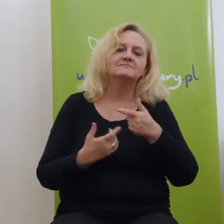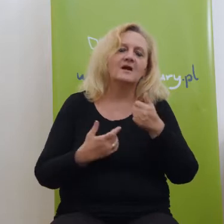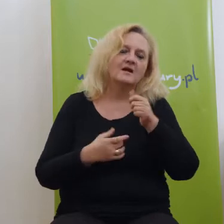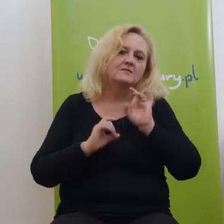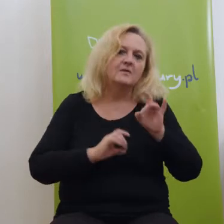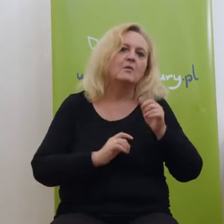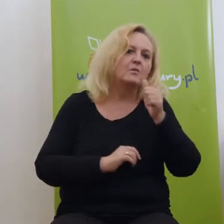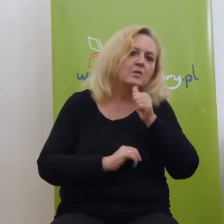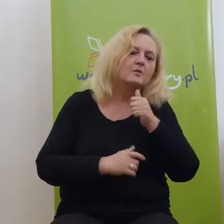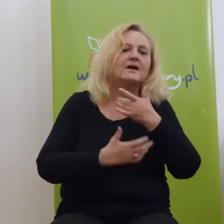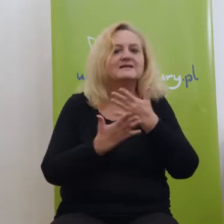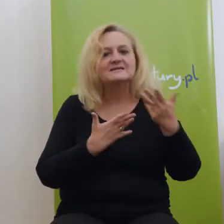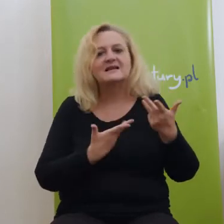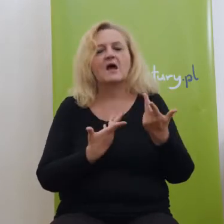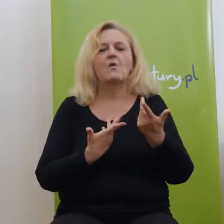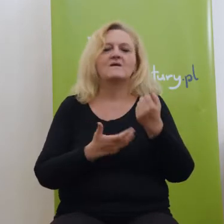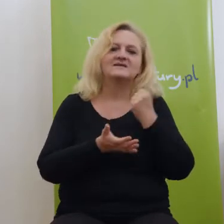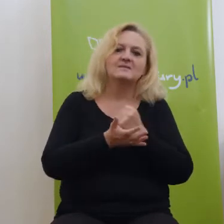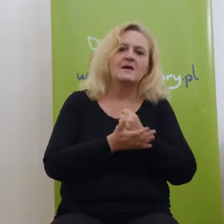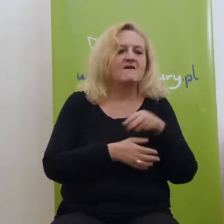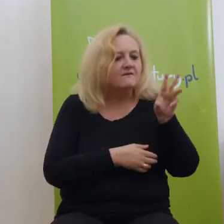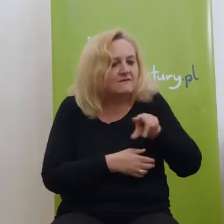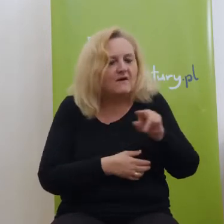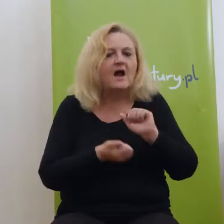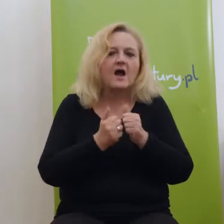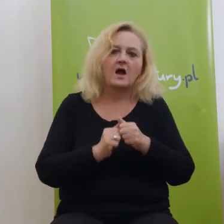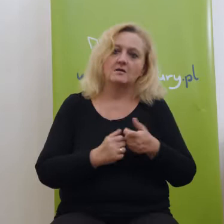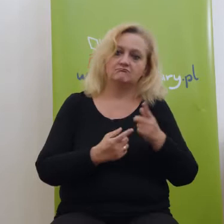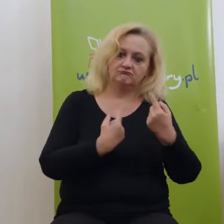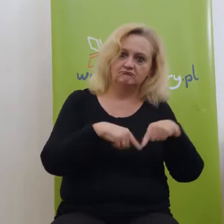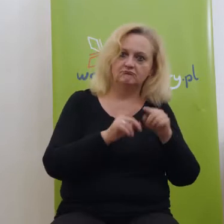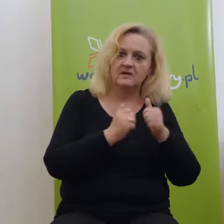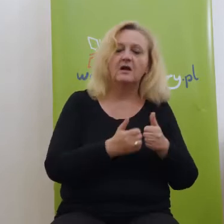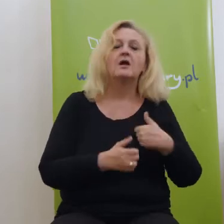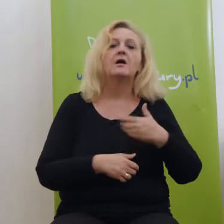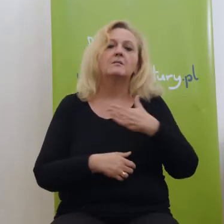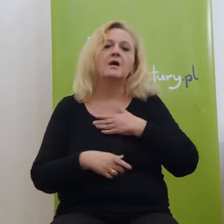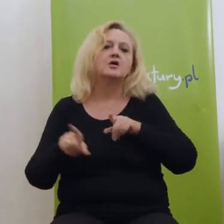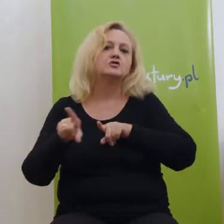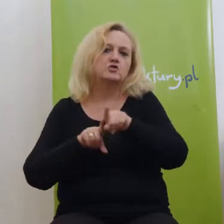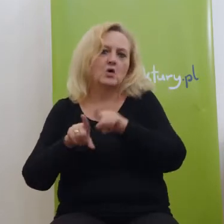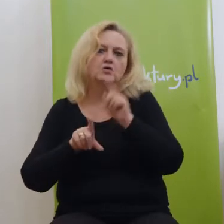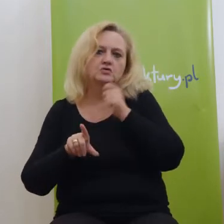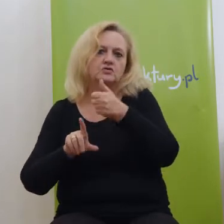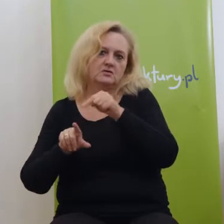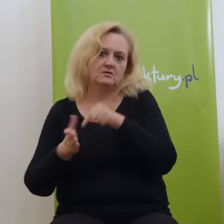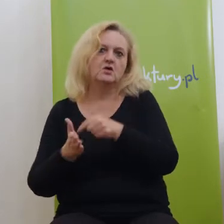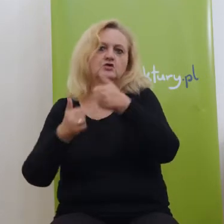sprawę słowem lub czynem. No i mamy jedną siostrę głównej bohaterki, która stoi w miejscu